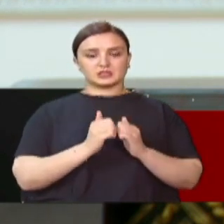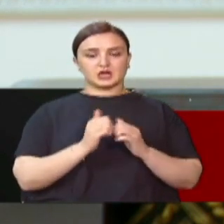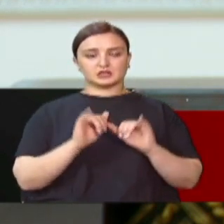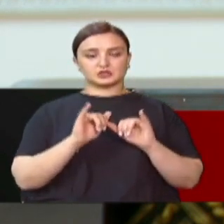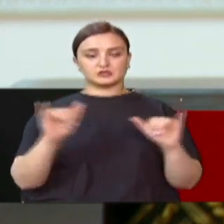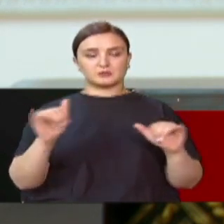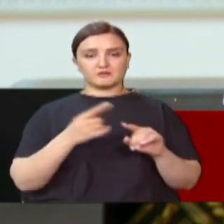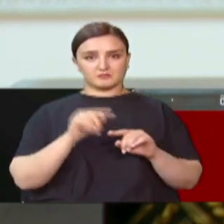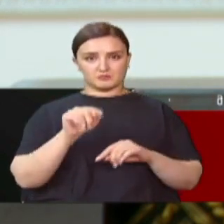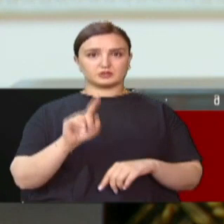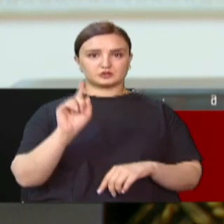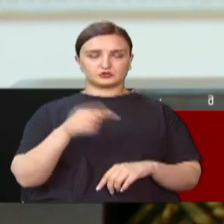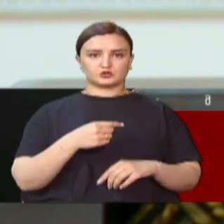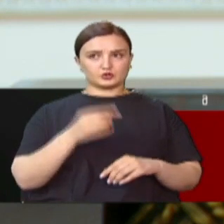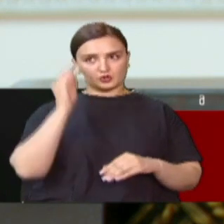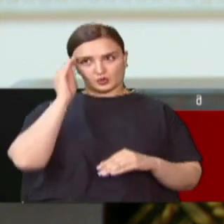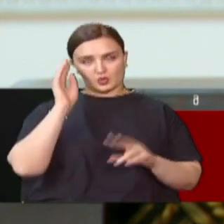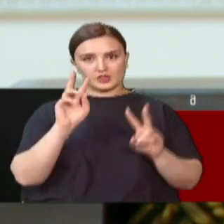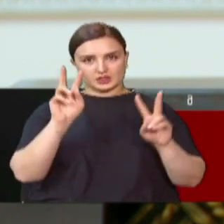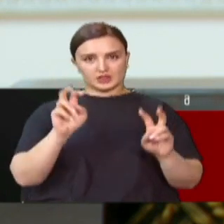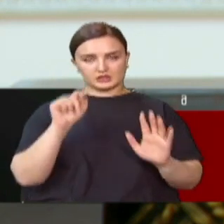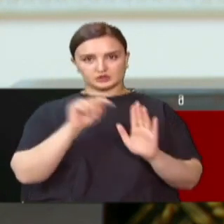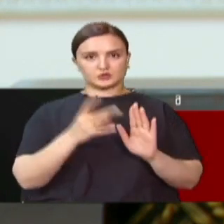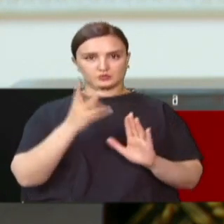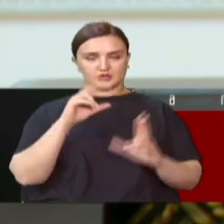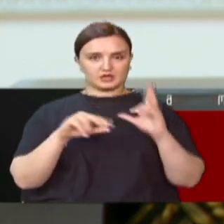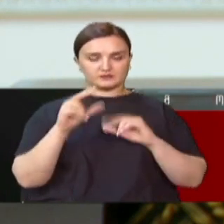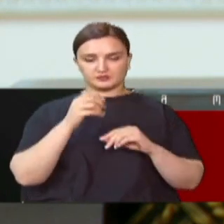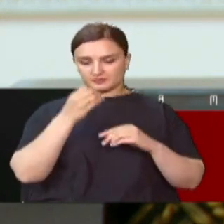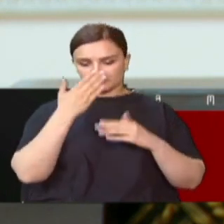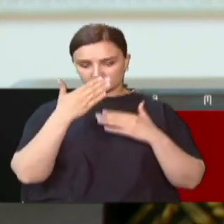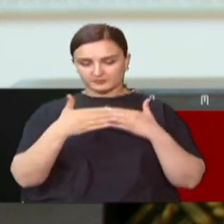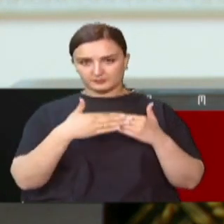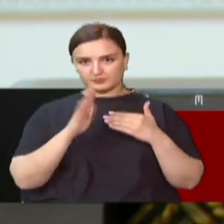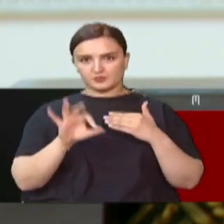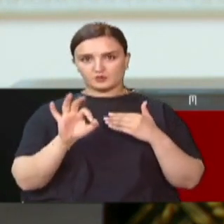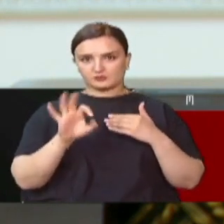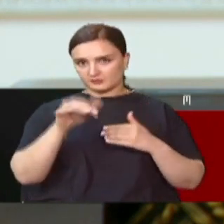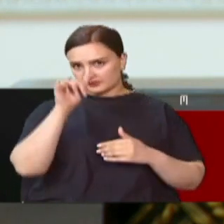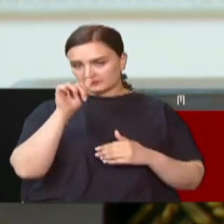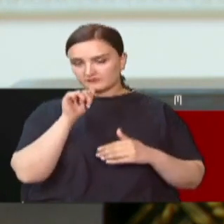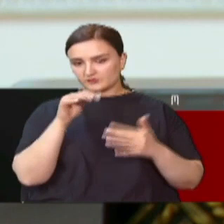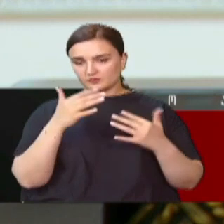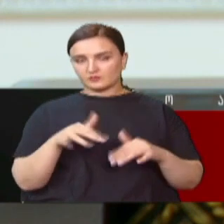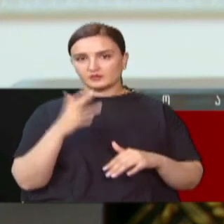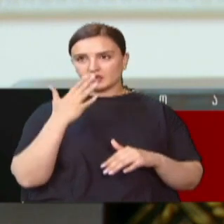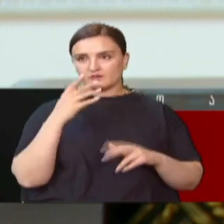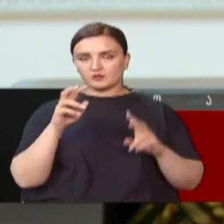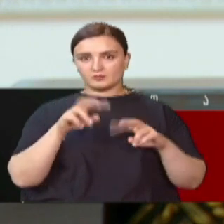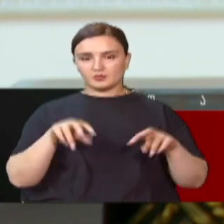თქმა უნდა, მათ შორის კონტექსტიც არის გასათვალისწინებელი. ახლოვდება ოქტომბრის თვე, როცა უკვე ევროკომისიამ